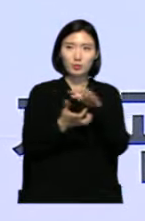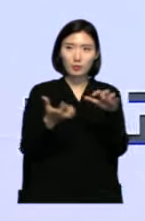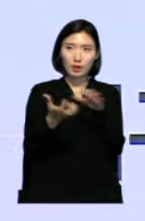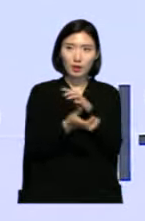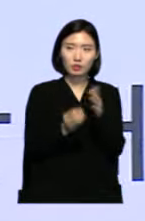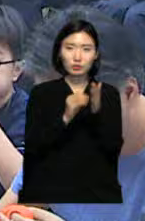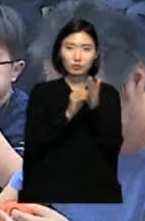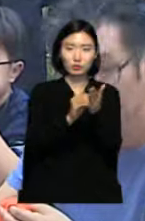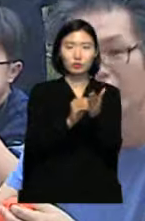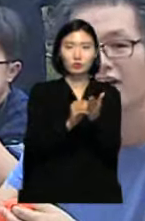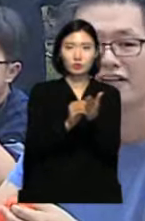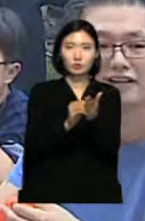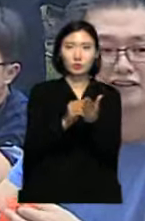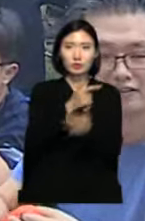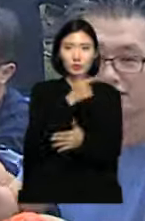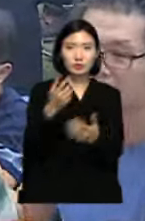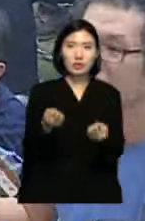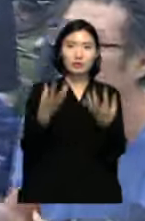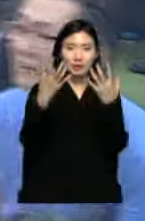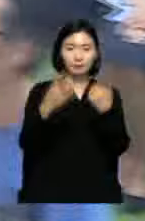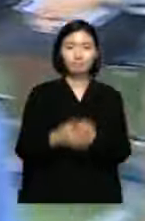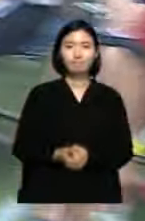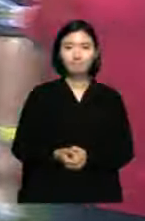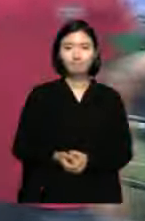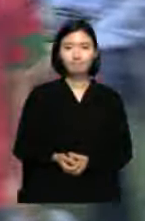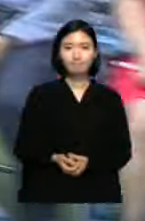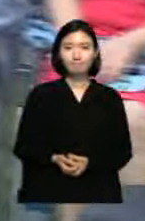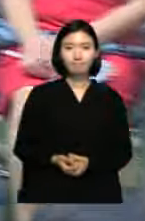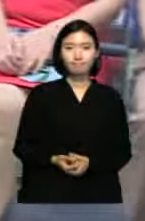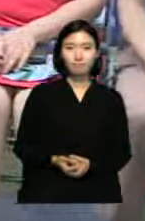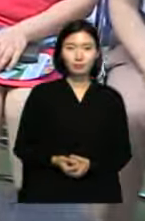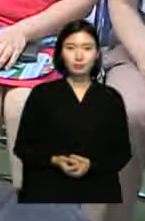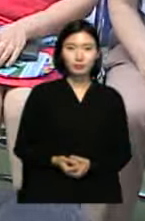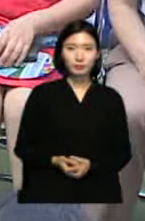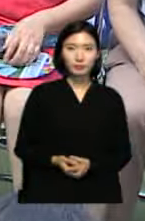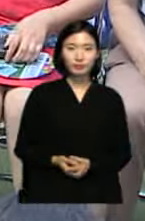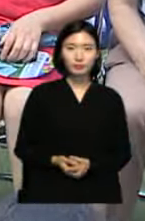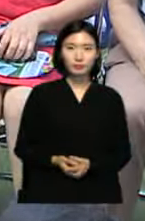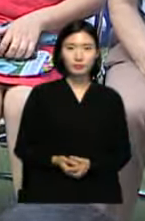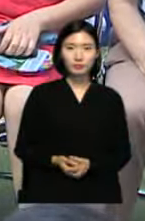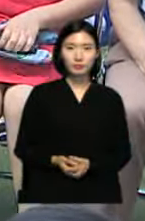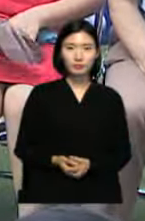자곡 지역 최초의 대규모 행사입니다. 서울경기 케이블TV 지역배입니다.